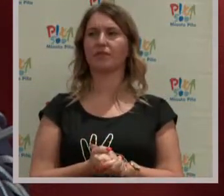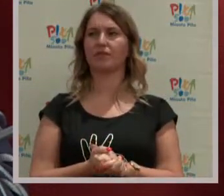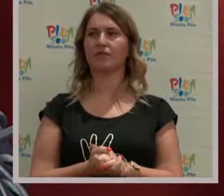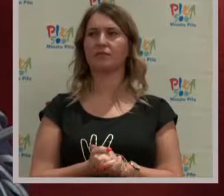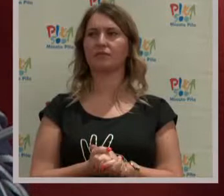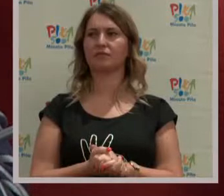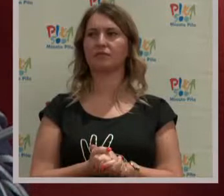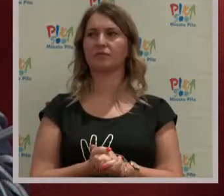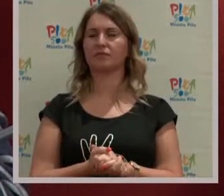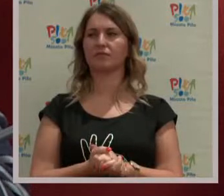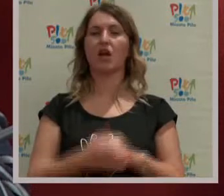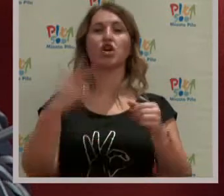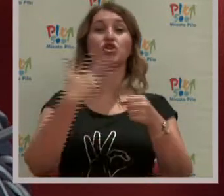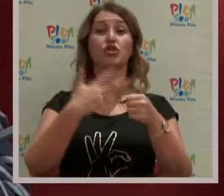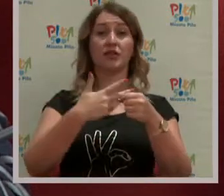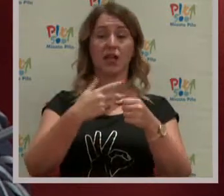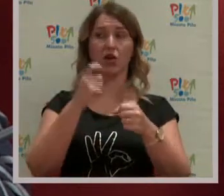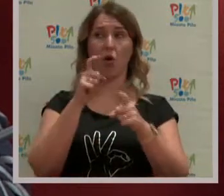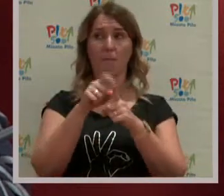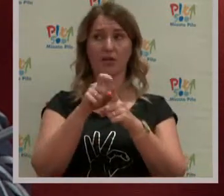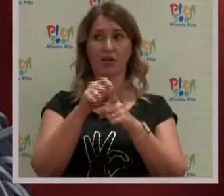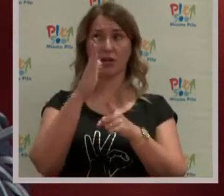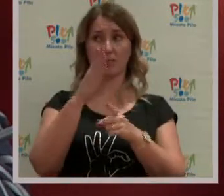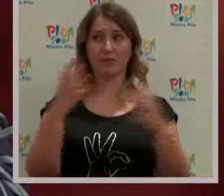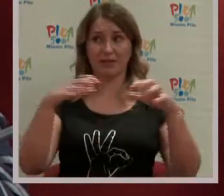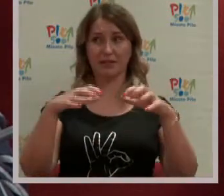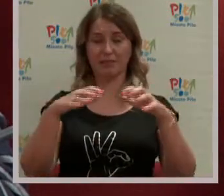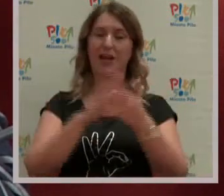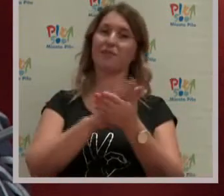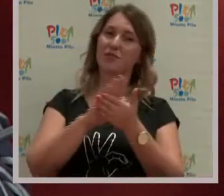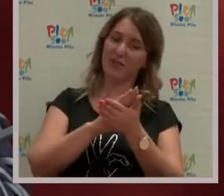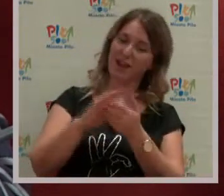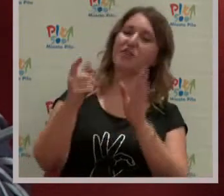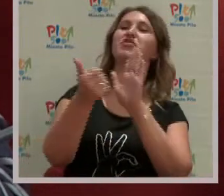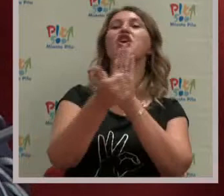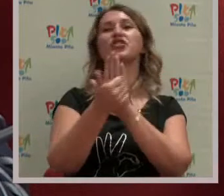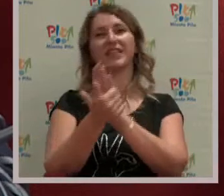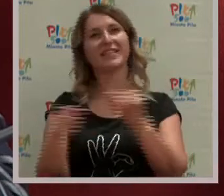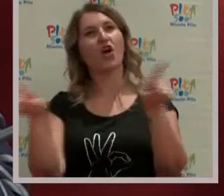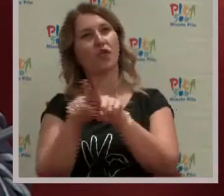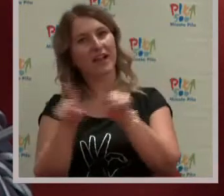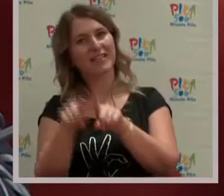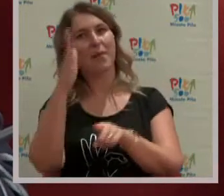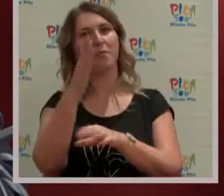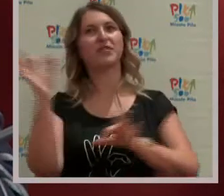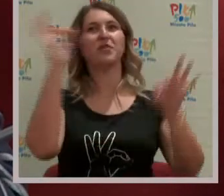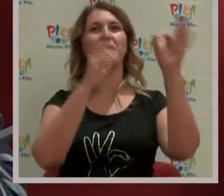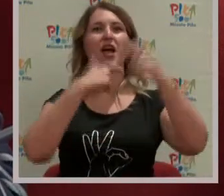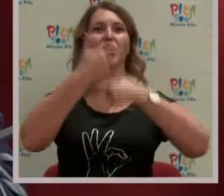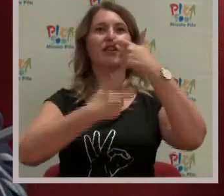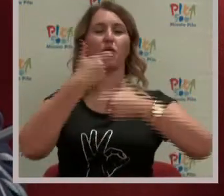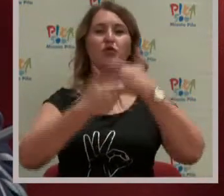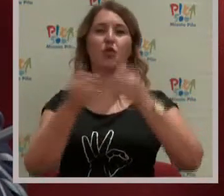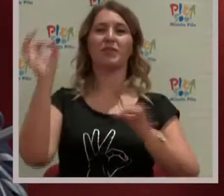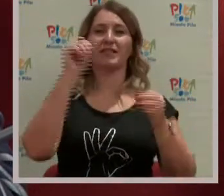się prawdopodobnie 30 października również 16 również będą zmiany mam nadzieję bardzo duże i dobre dla miasta